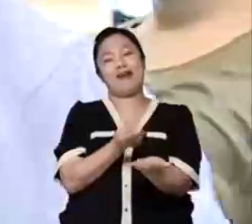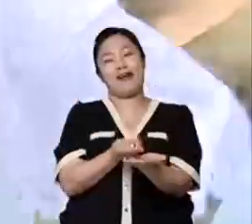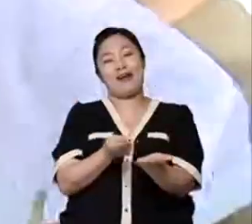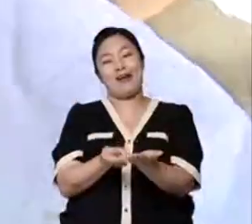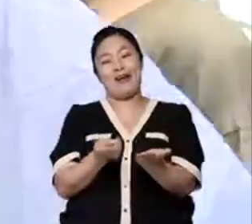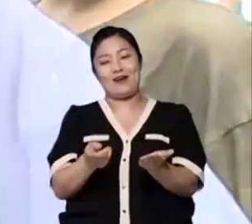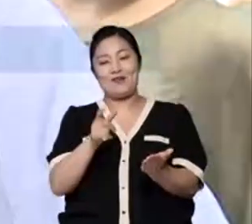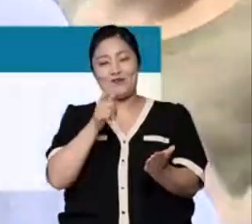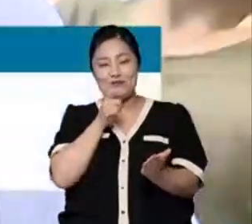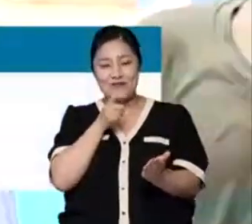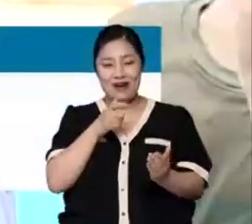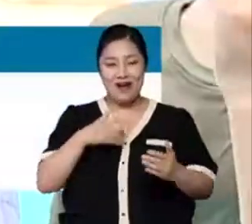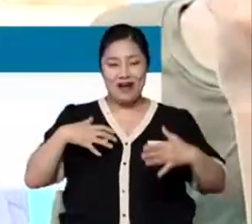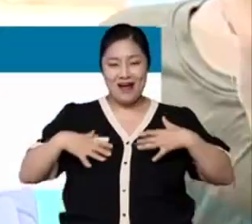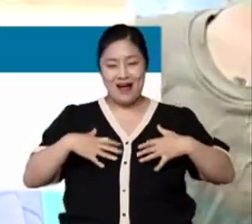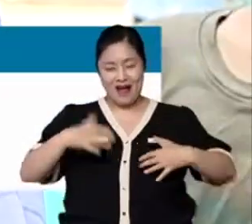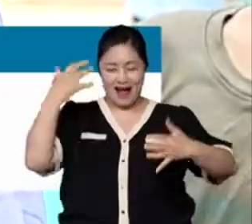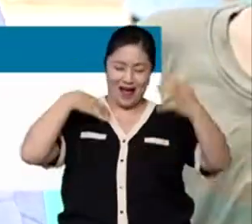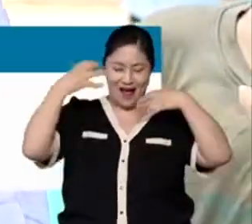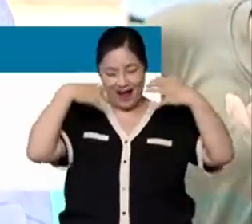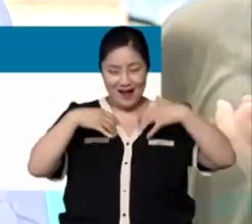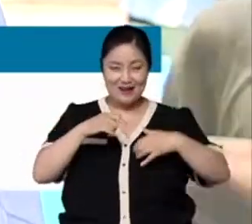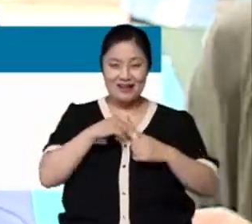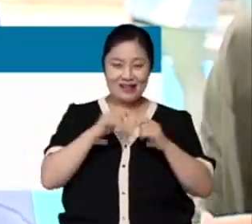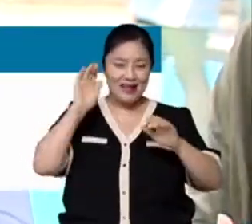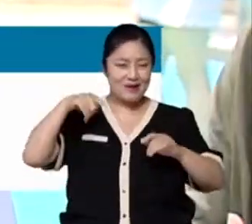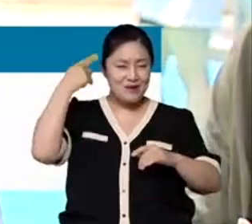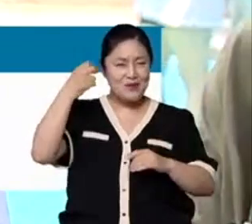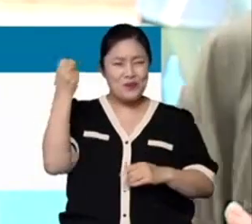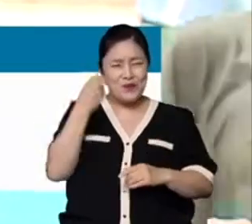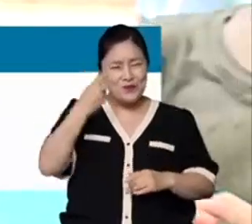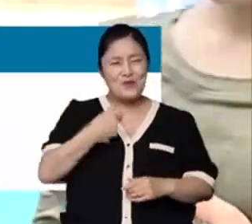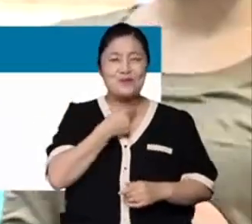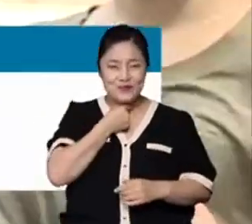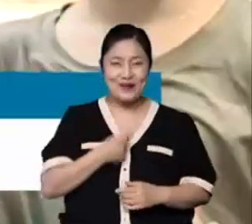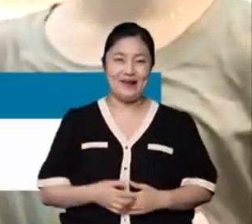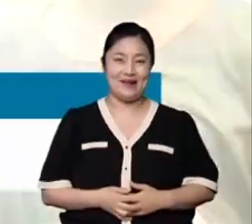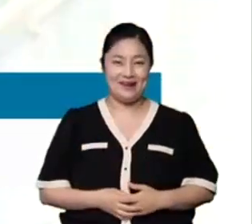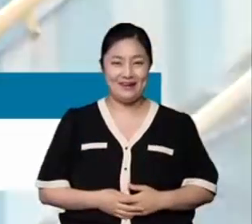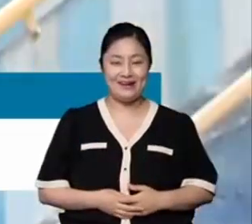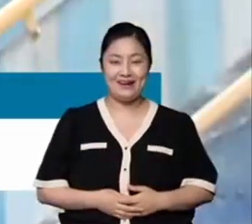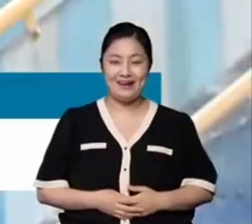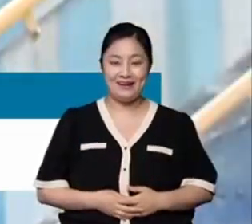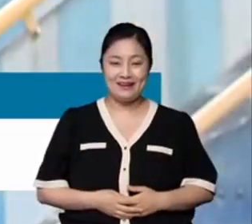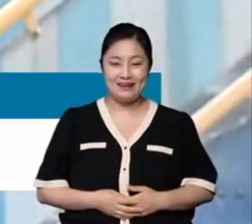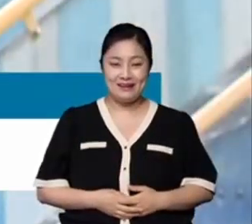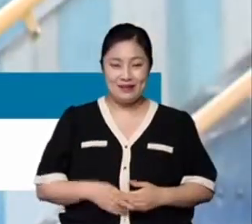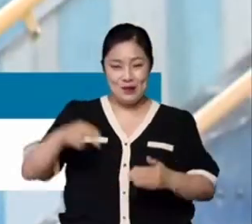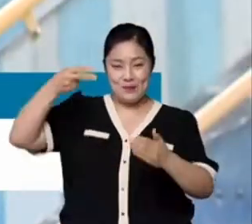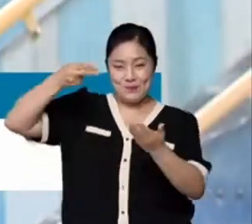엄청 물 많이 맞았어요. 너무 재밌어 갖고 다음에 하면 또 하고 싶어요.